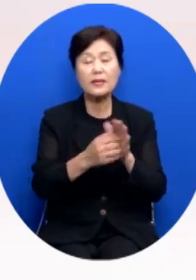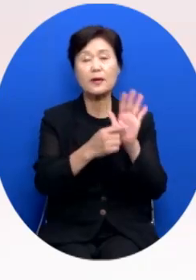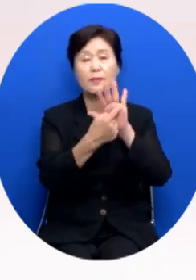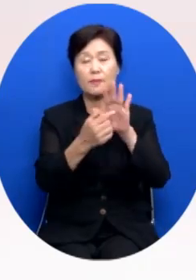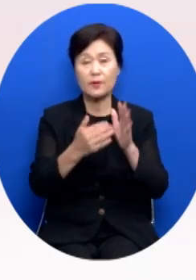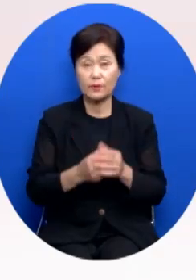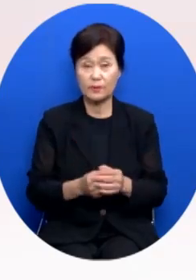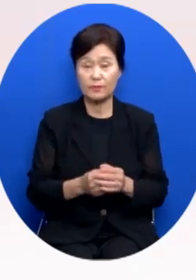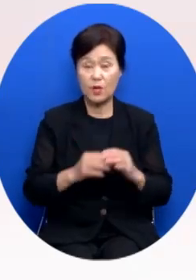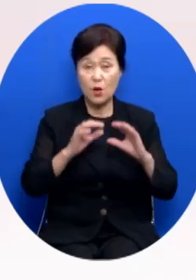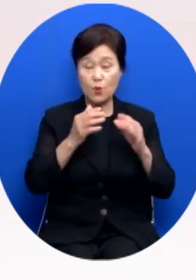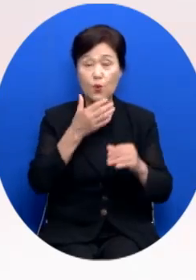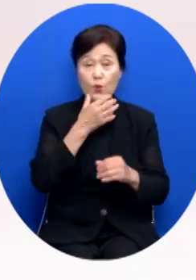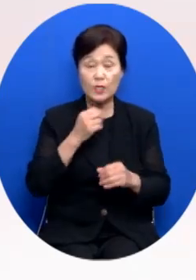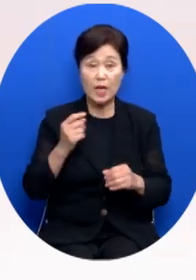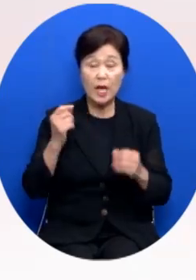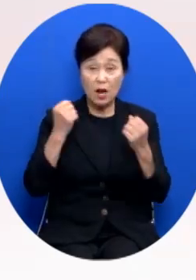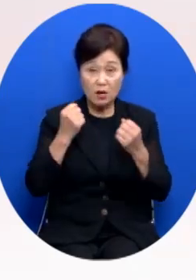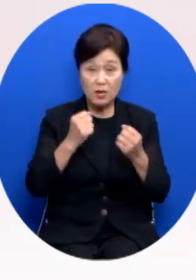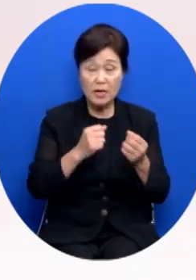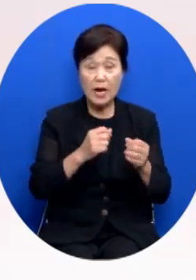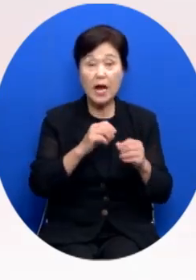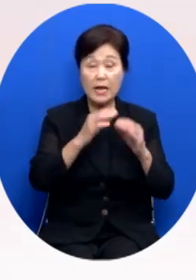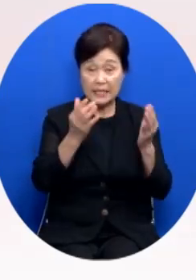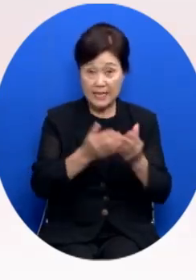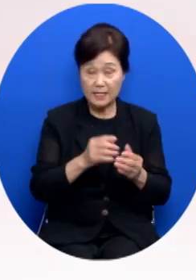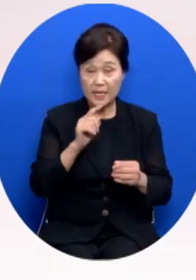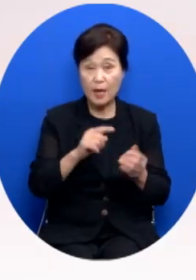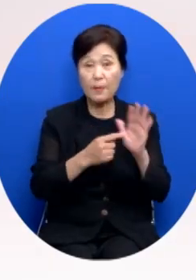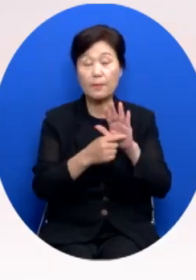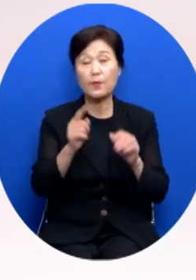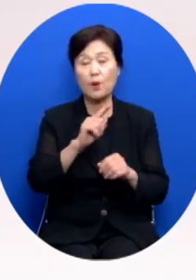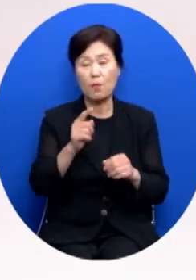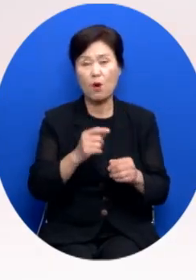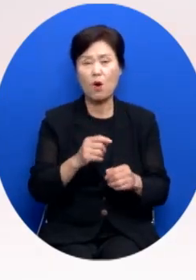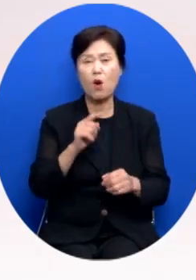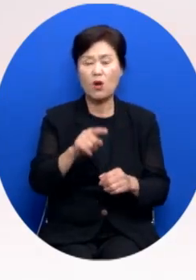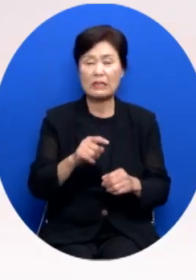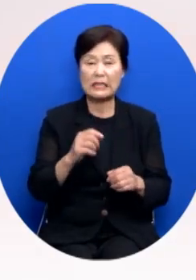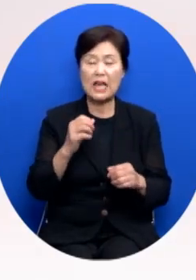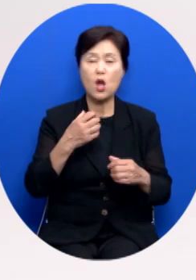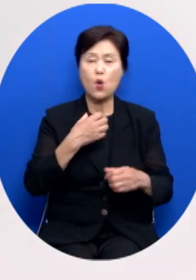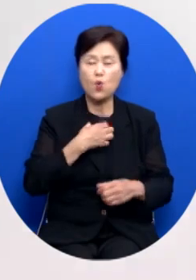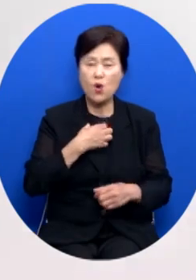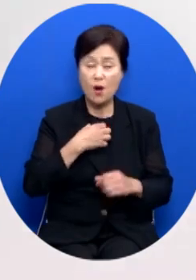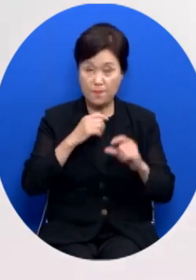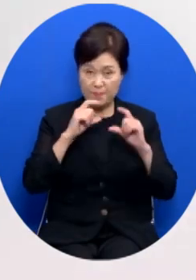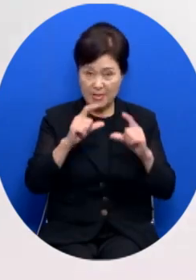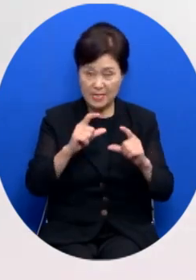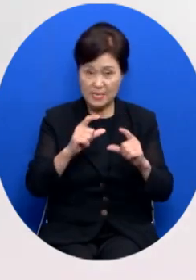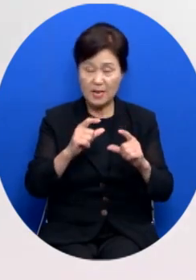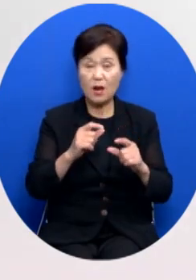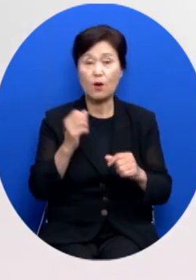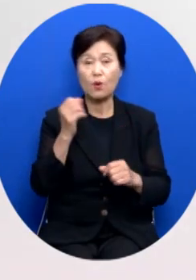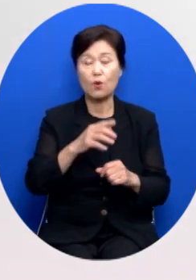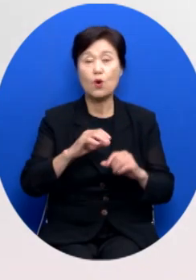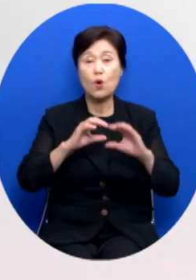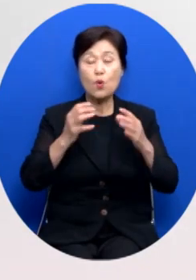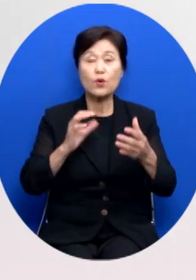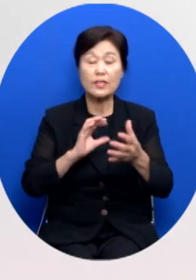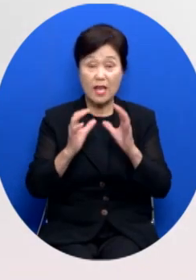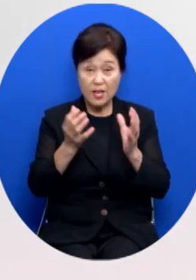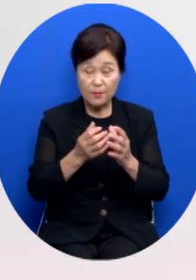질병청은 국제보건기구가 엠폭스에 대한 국제보건 위기 상황을 다시 선언하고 국제사회의 협력을 강조함에